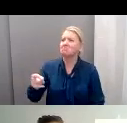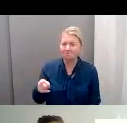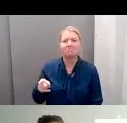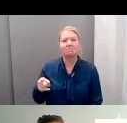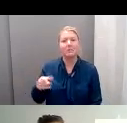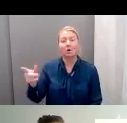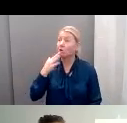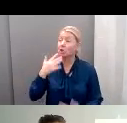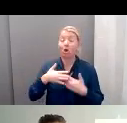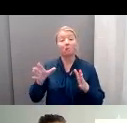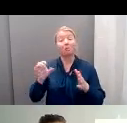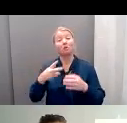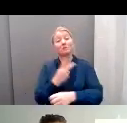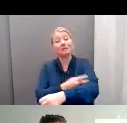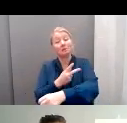relationer.